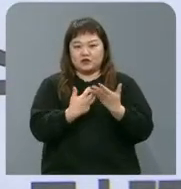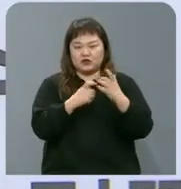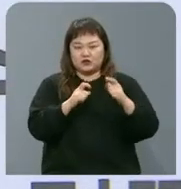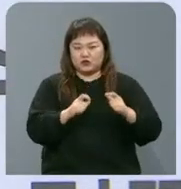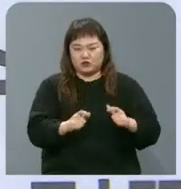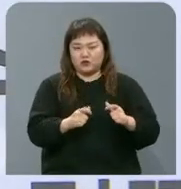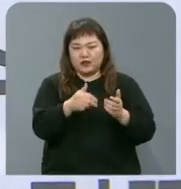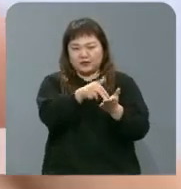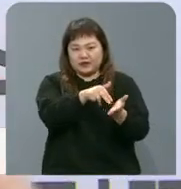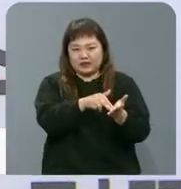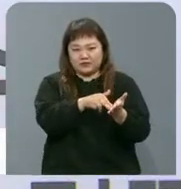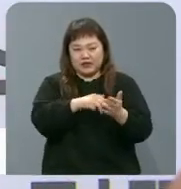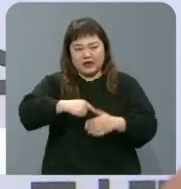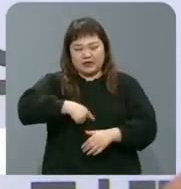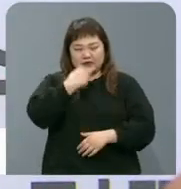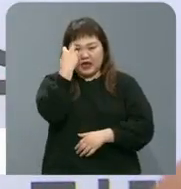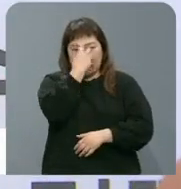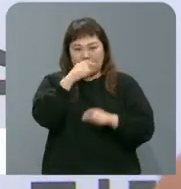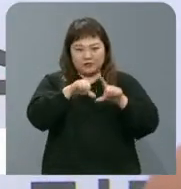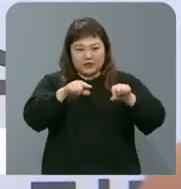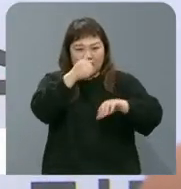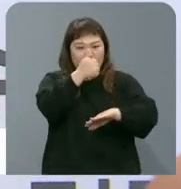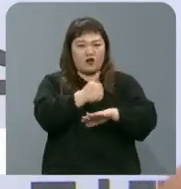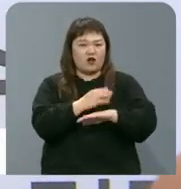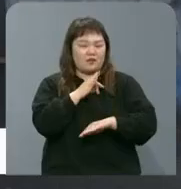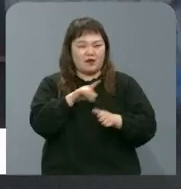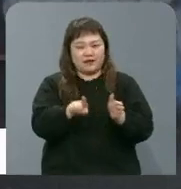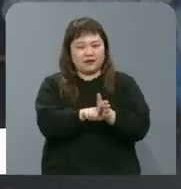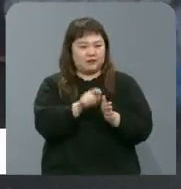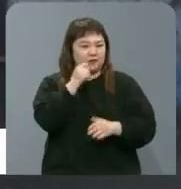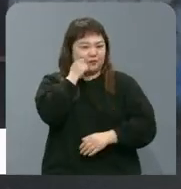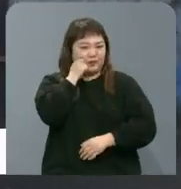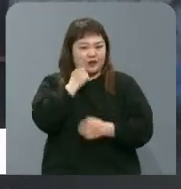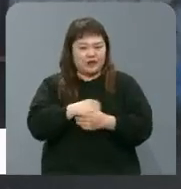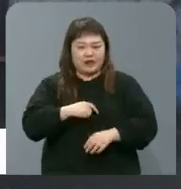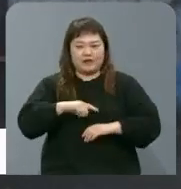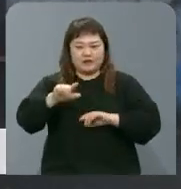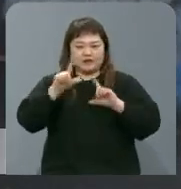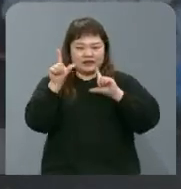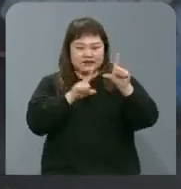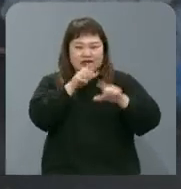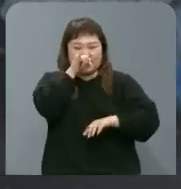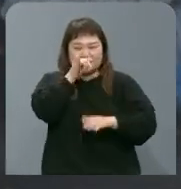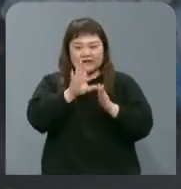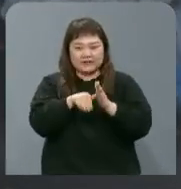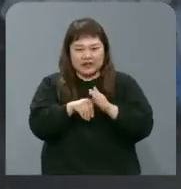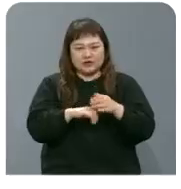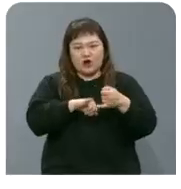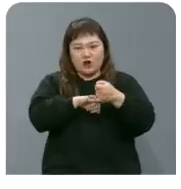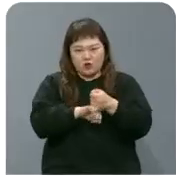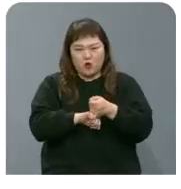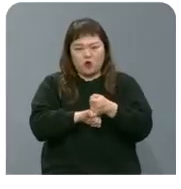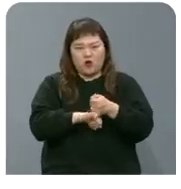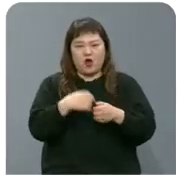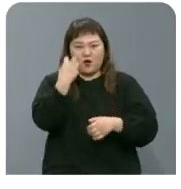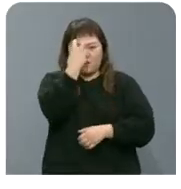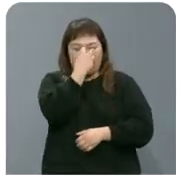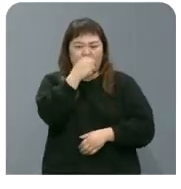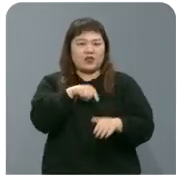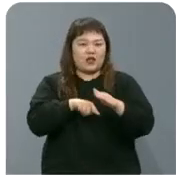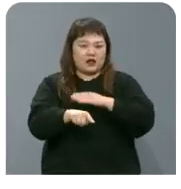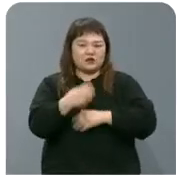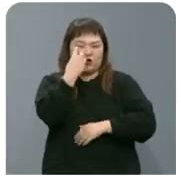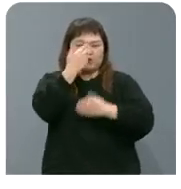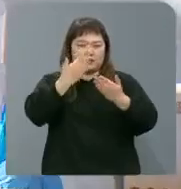방역당국은 자극 검사 키트 결과만 믿어선 안된다 며 증상이 있으면 반드시 선별 진료소에서 검사를 받아 달라고